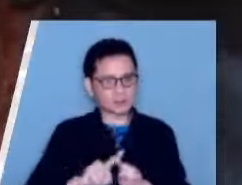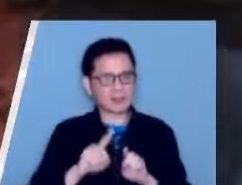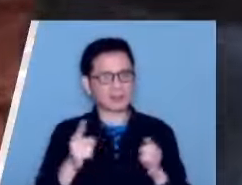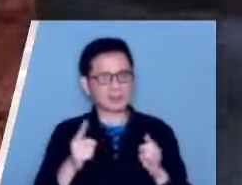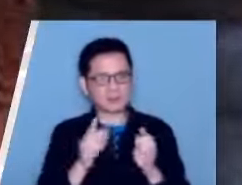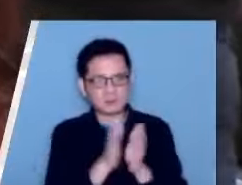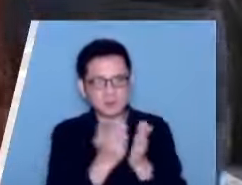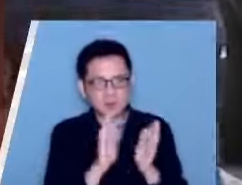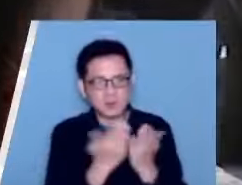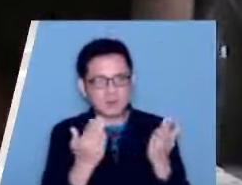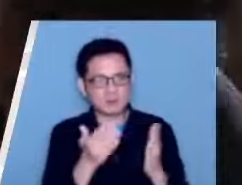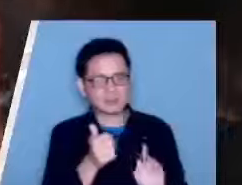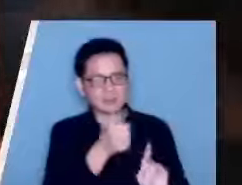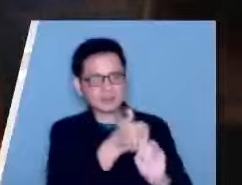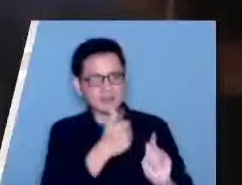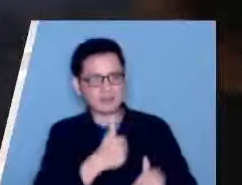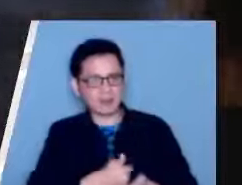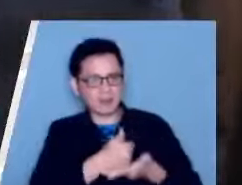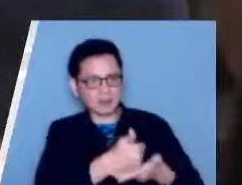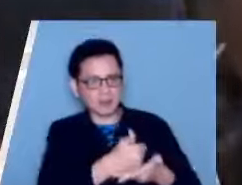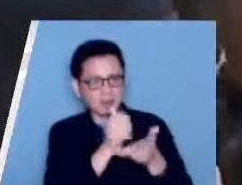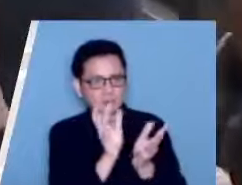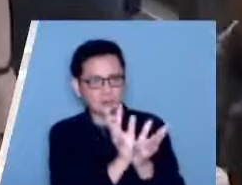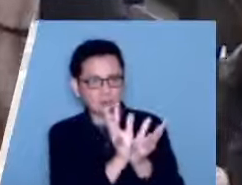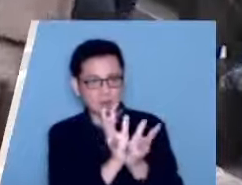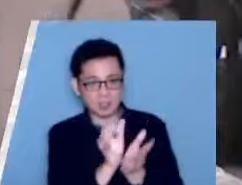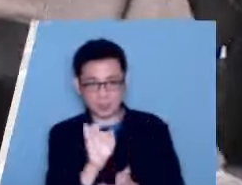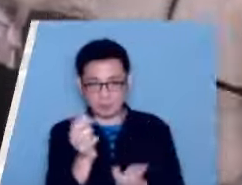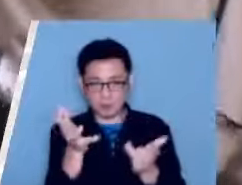kung may gusto ka, i-manifest mo na yan.